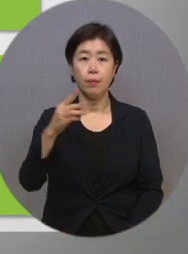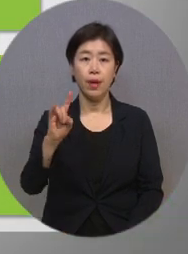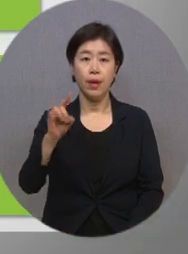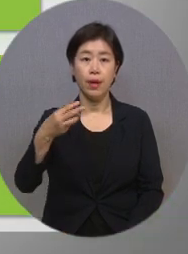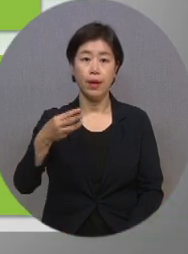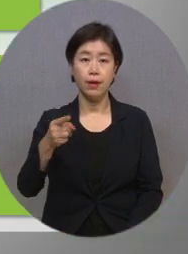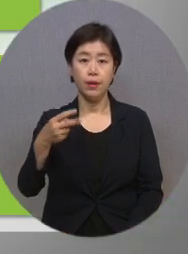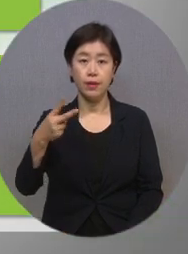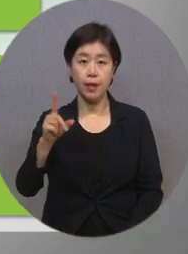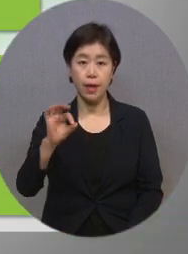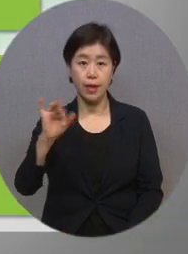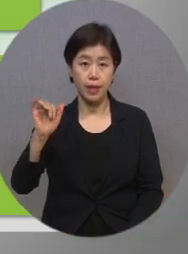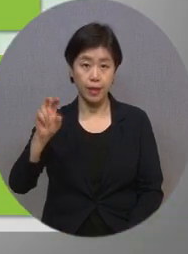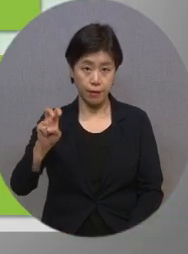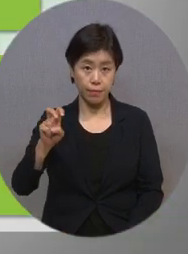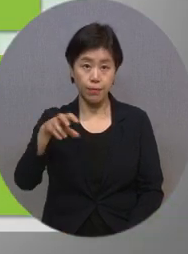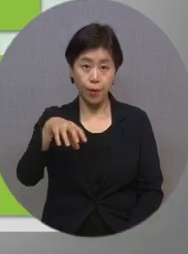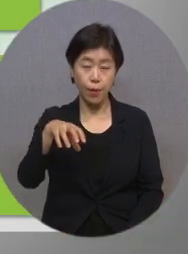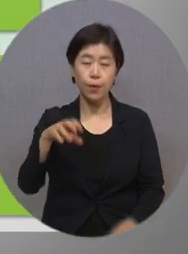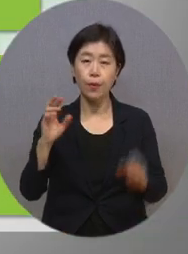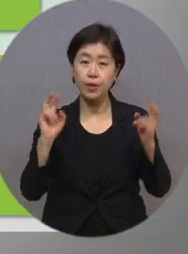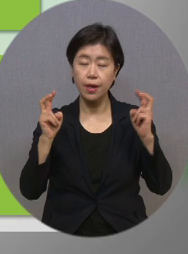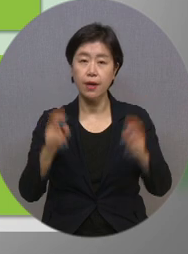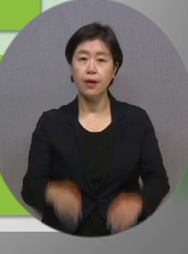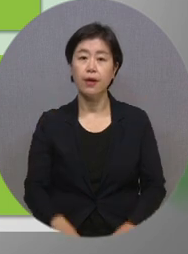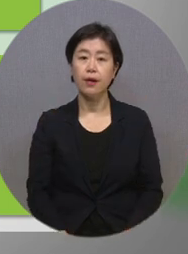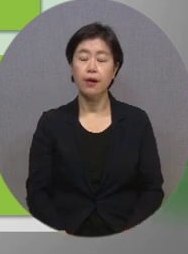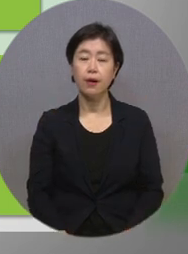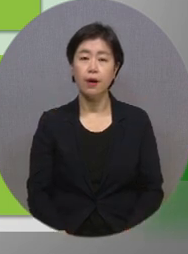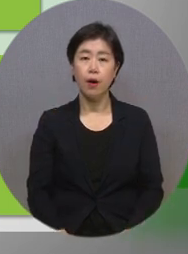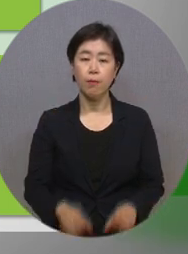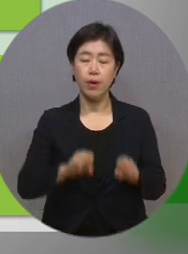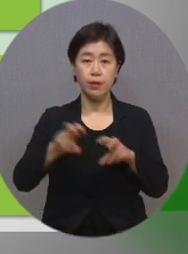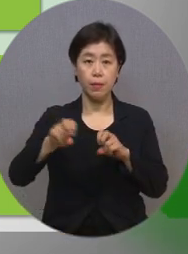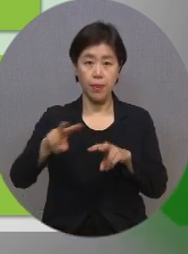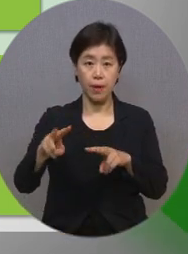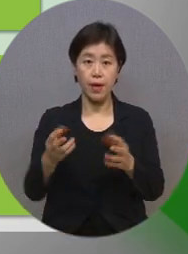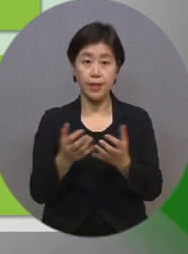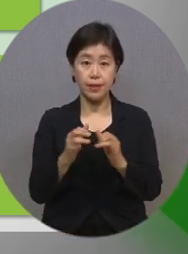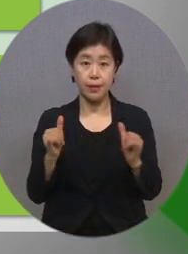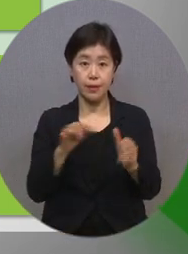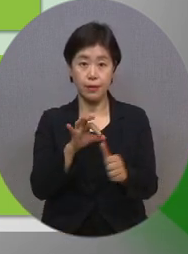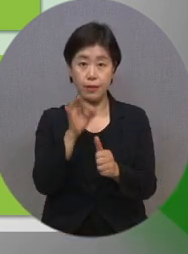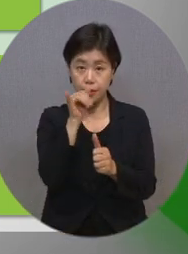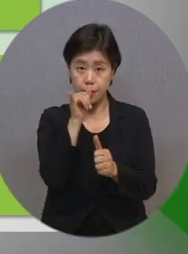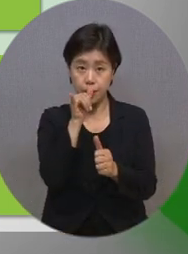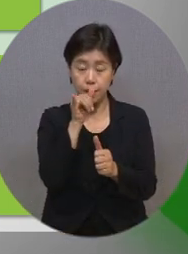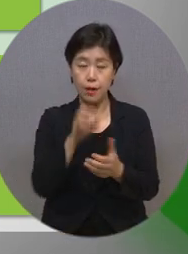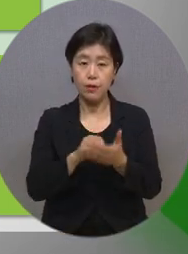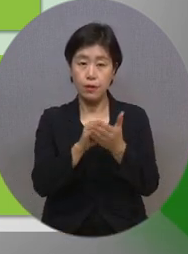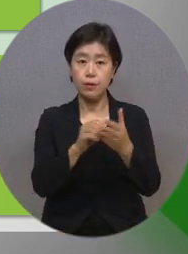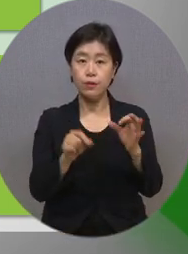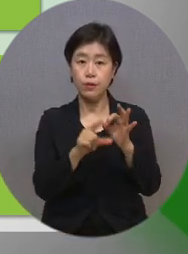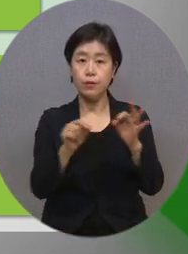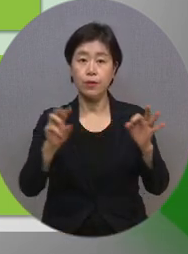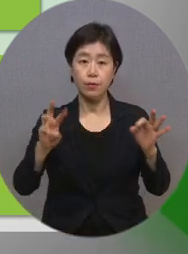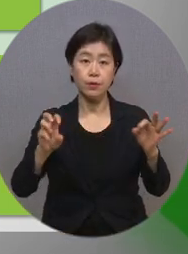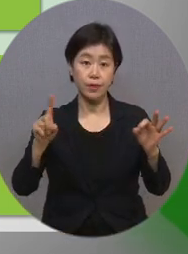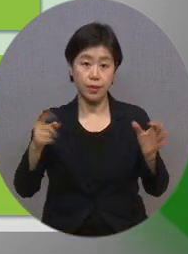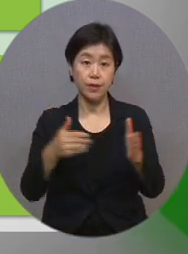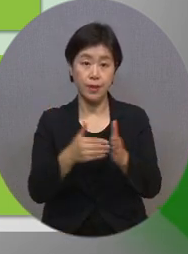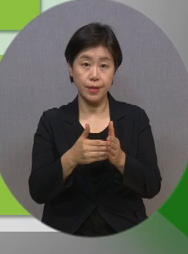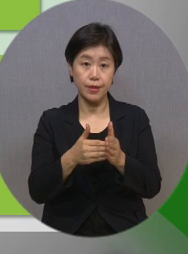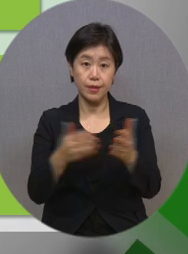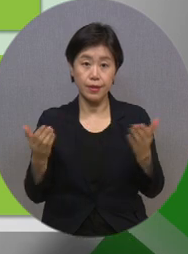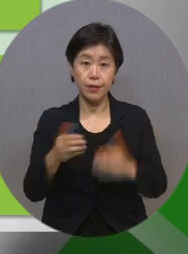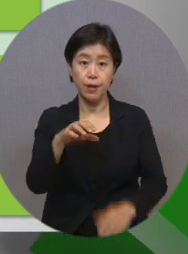패러다임 민안에서 일반 택배원을 모집합니다. 접수 마감일은 10월 31일까지며 근무지는